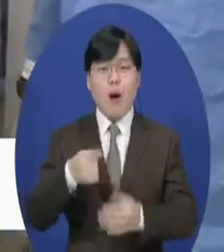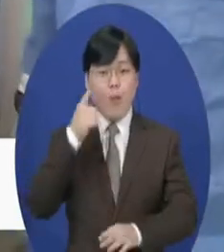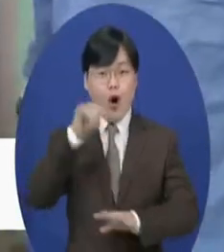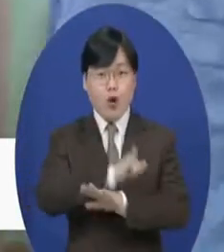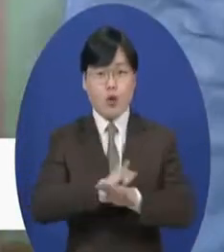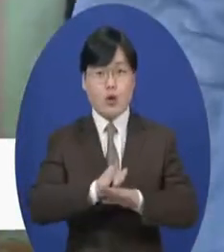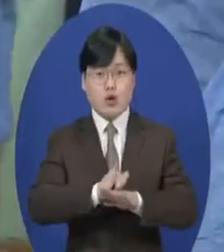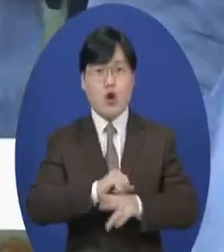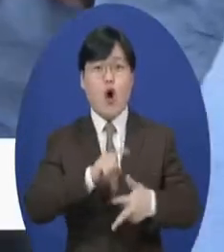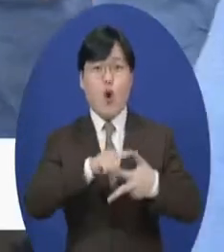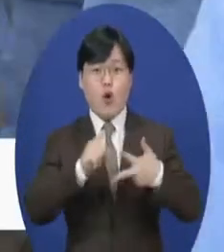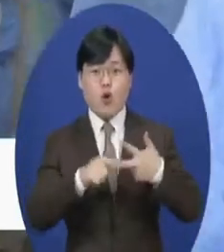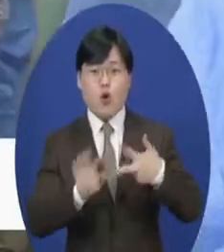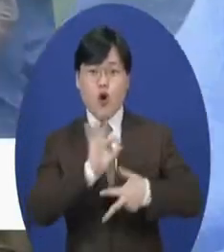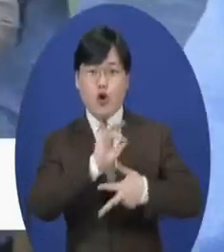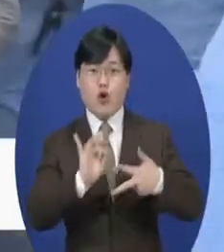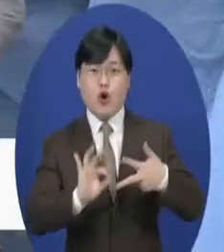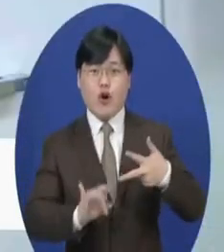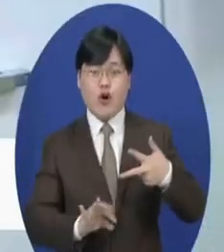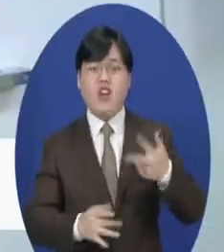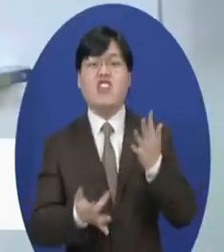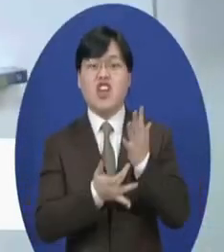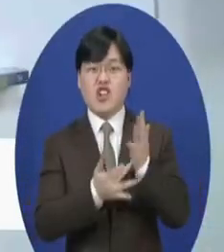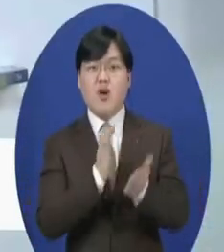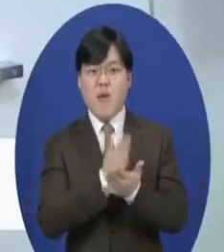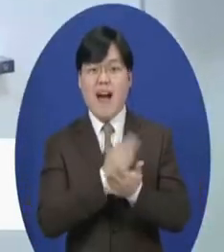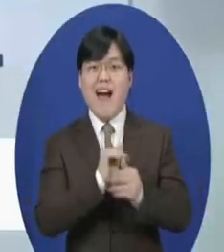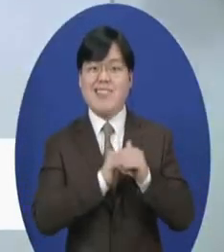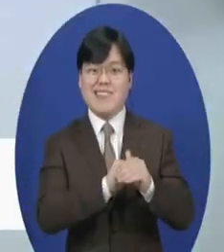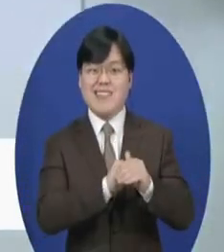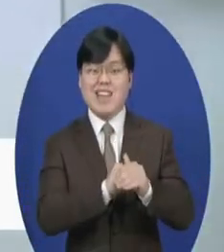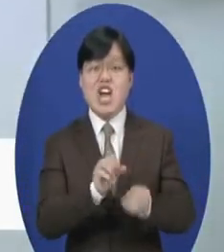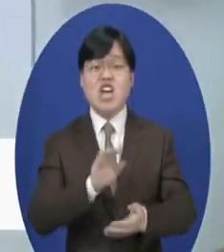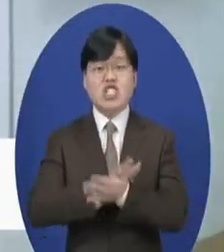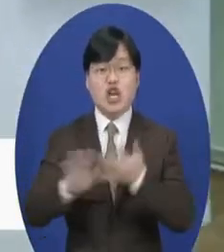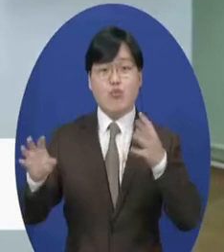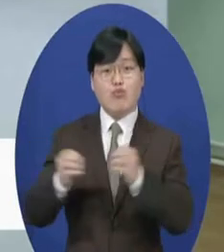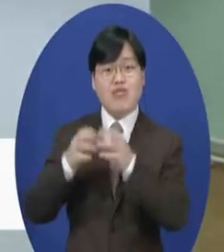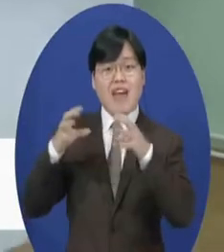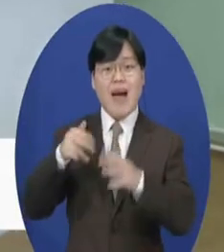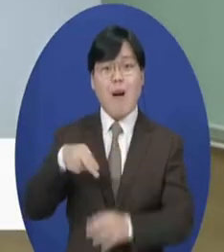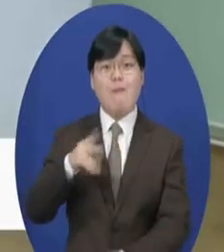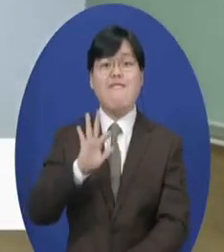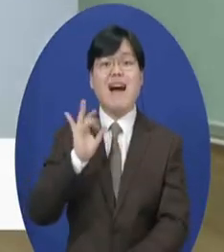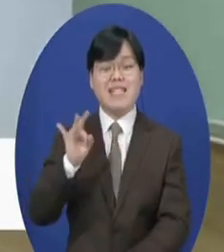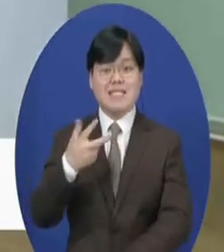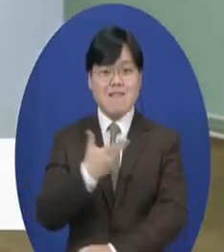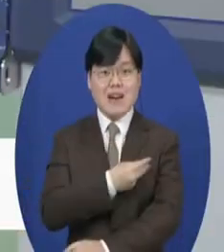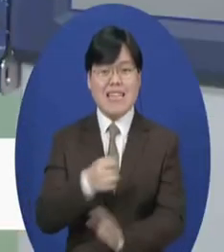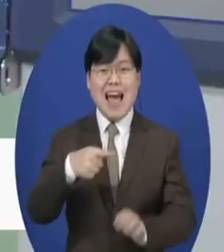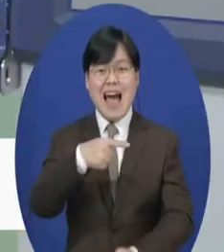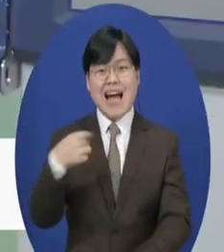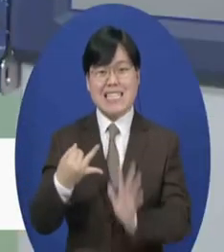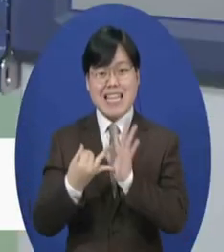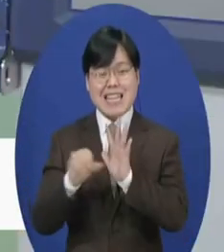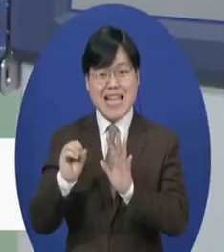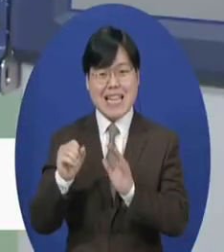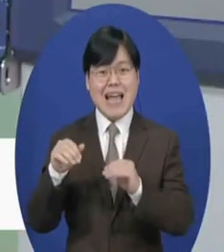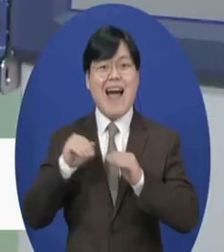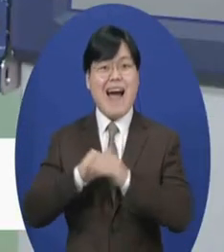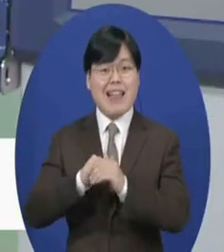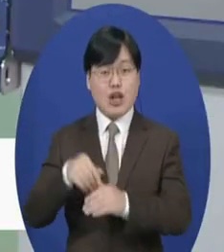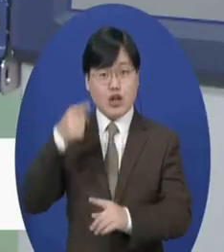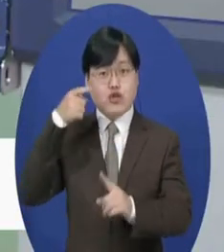улсад 3 төвшөнд вакциныг хадгалах тоног төхөөрөмж байдаг. Харин шинээр бүтээгдэж байгаа Pfizer вакцины хувьд хасах 70 хэмт хадгалах зориулттай